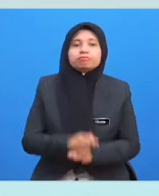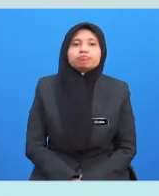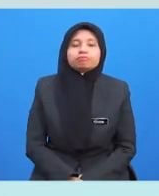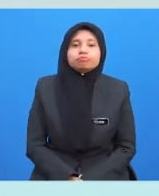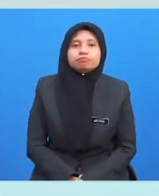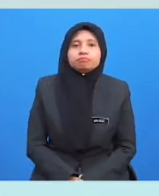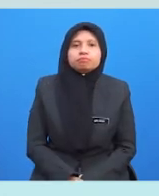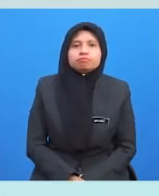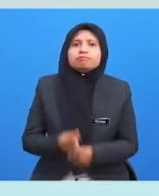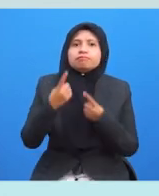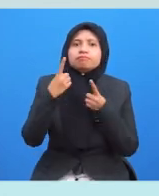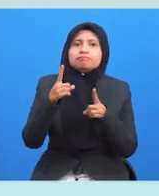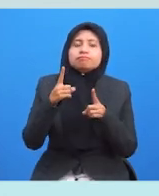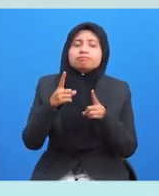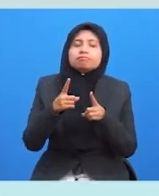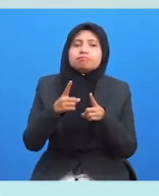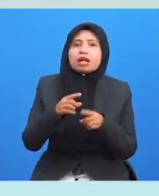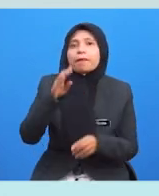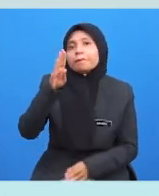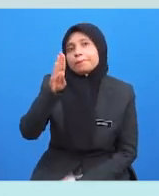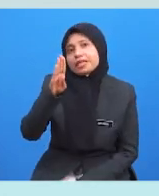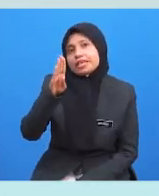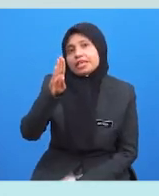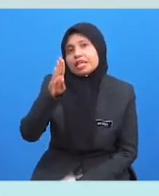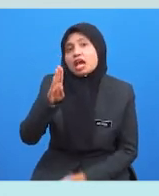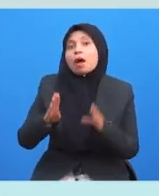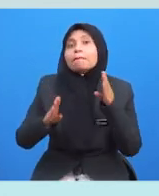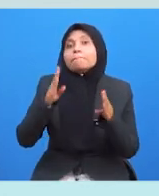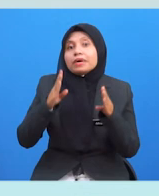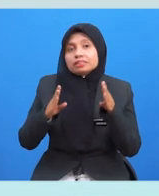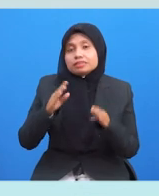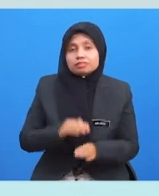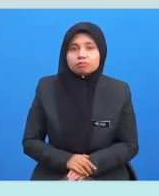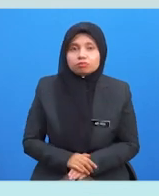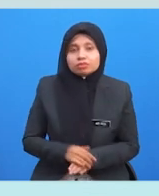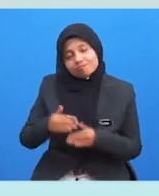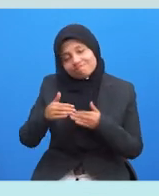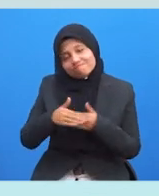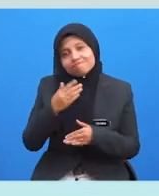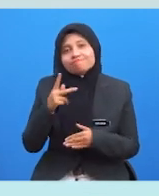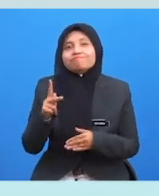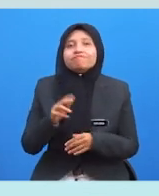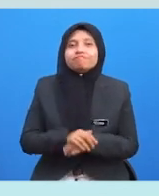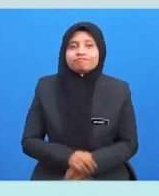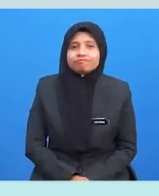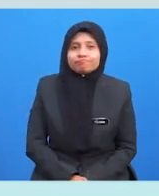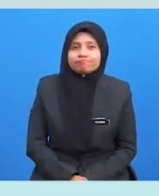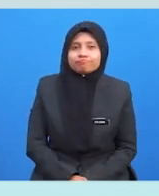Bagus murid-murid. Jawapannya ialah B. Bas awam. Mudah kan